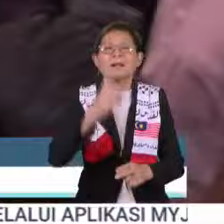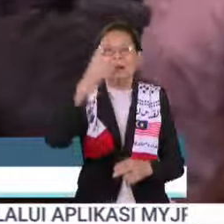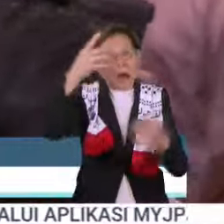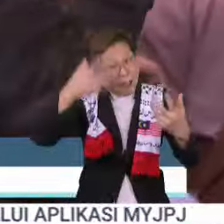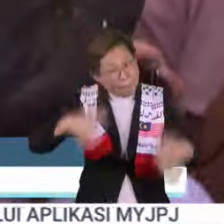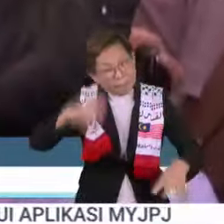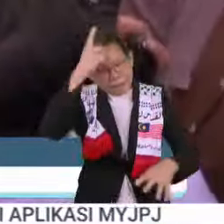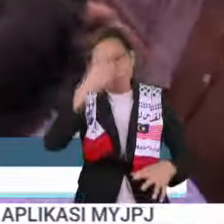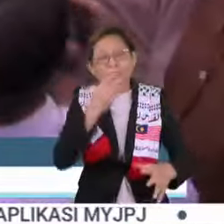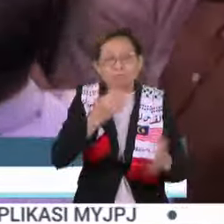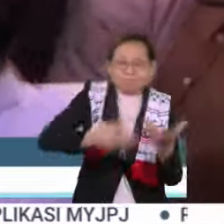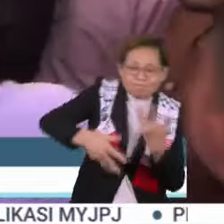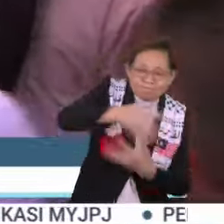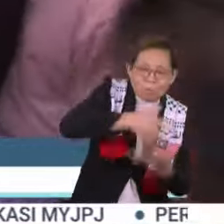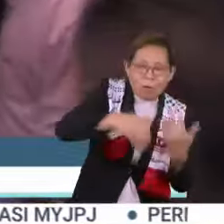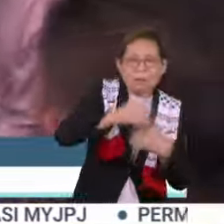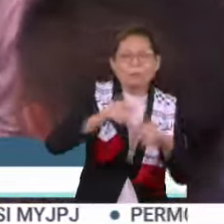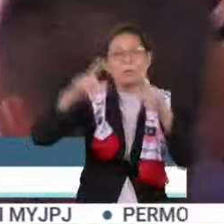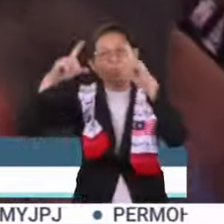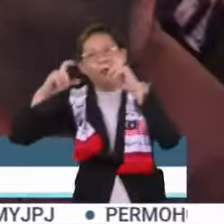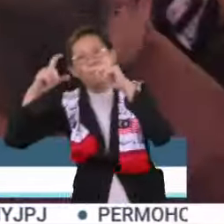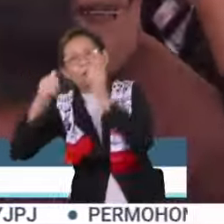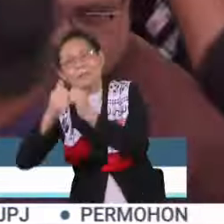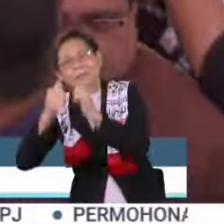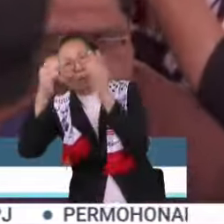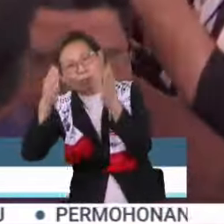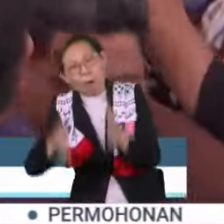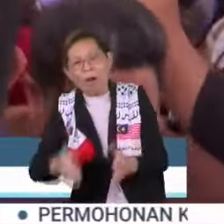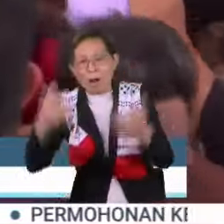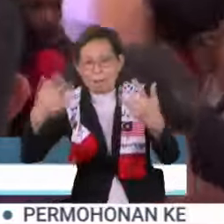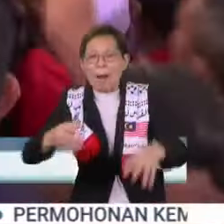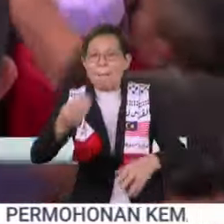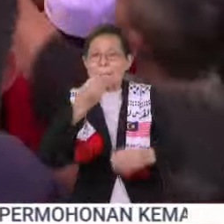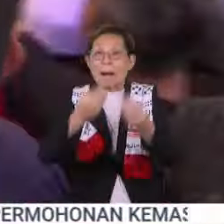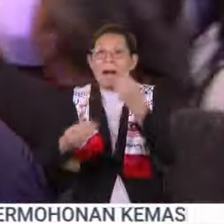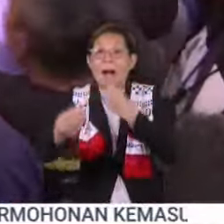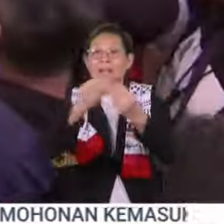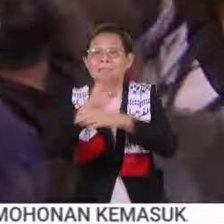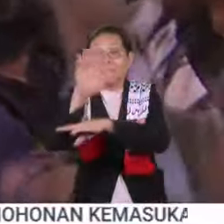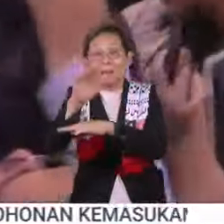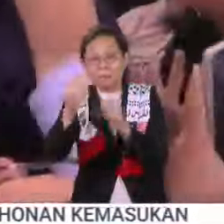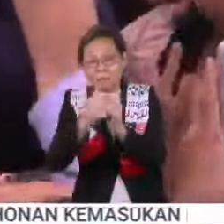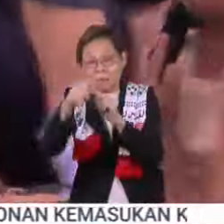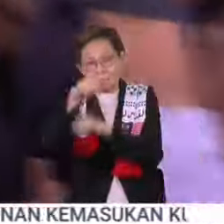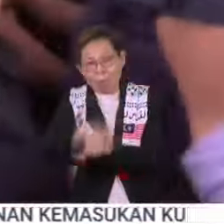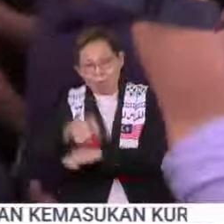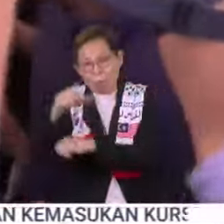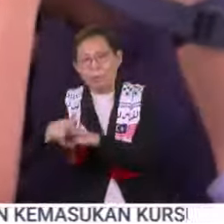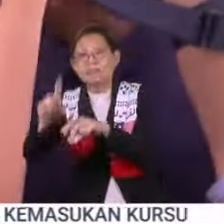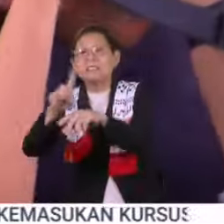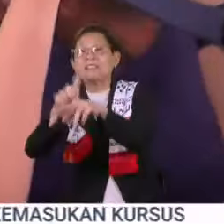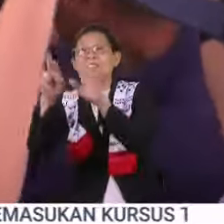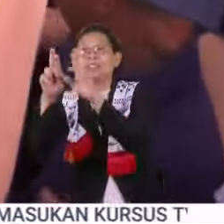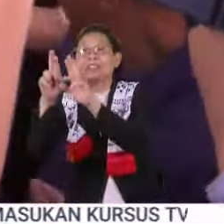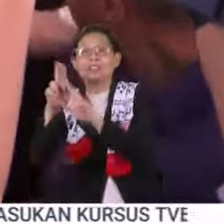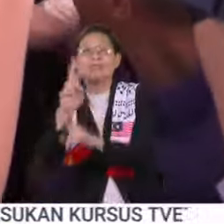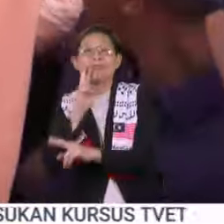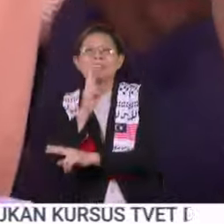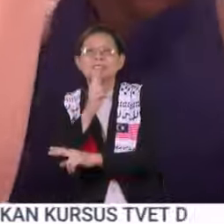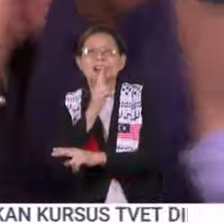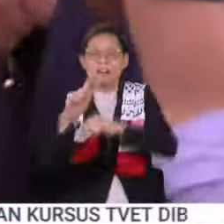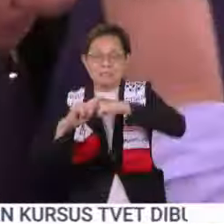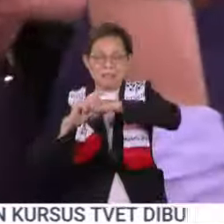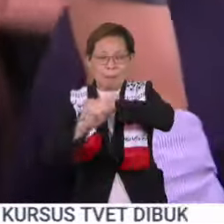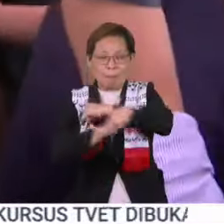mesra dan bergambar bersama jemaah beliau kemudian menghadiri Majlis Makan tengah hari bersama penduduk setempat ik Taman